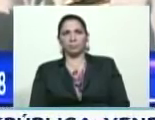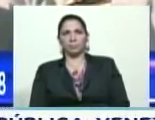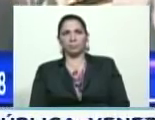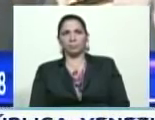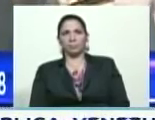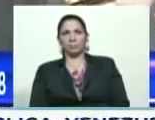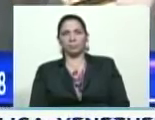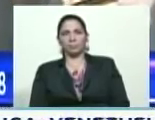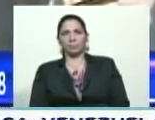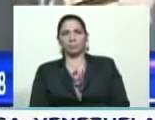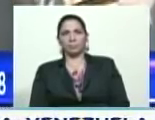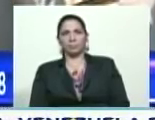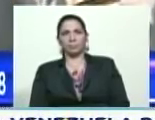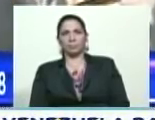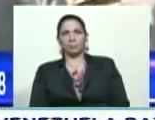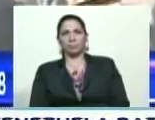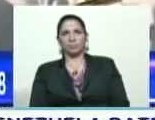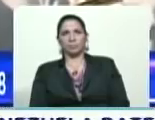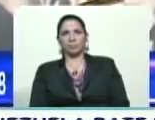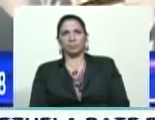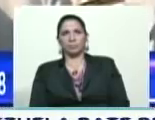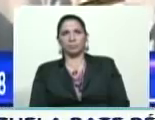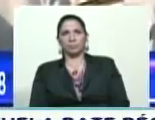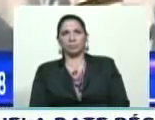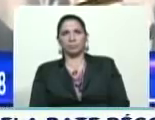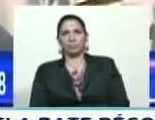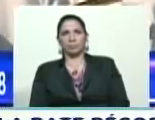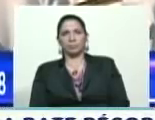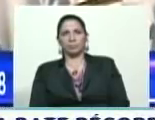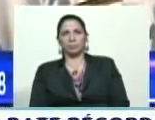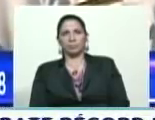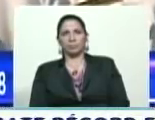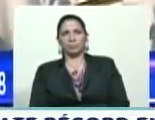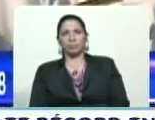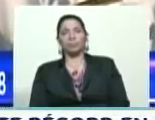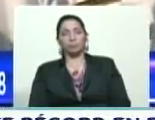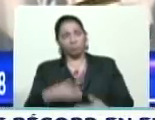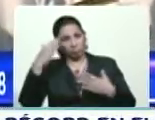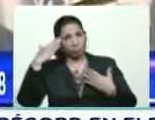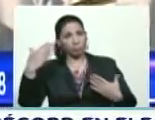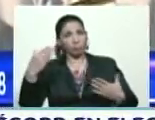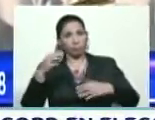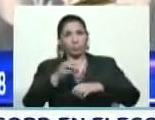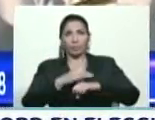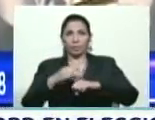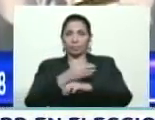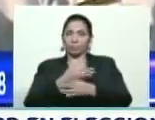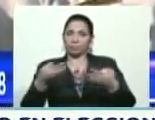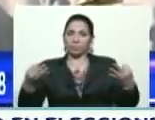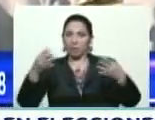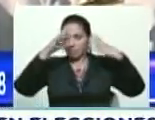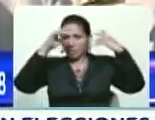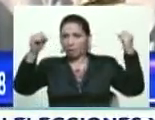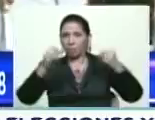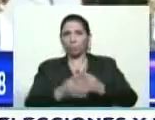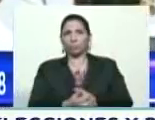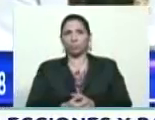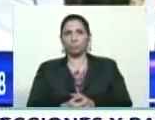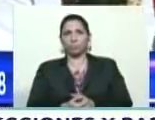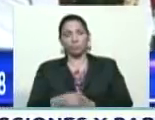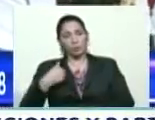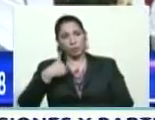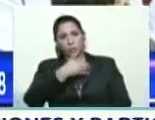дружественного визита. Estimado señor, excelentísimo señor ministro, excelentísimo señor embajador, yo